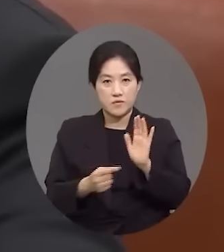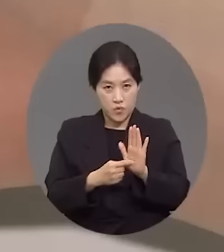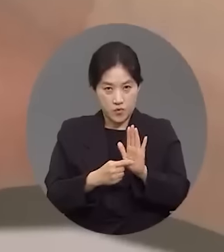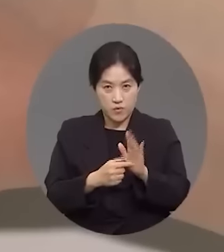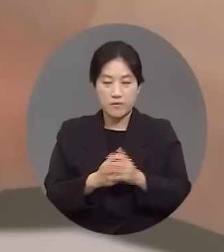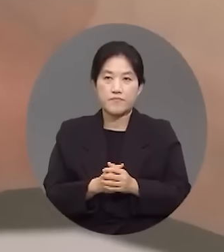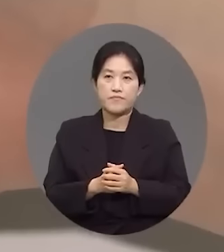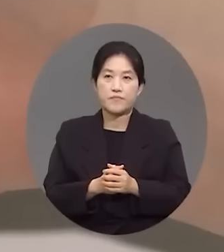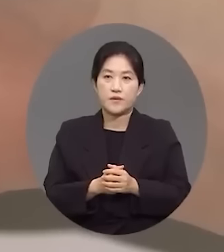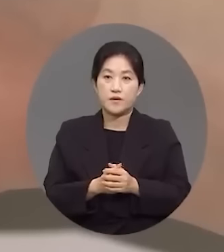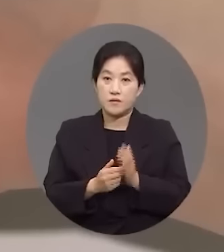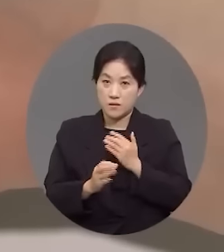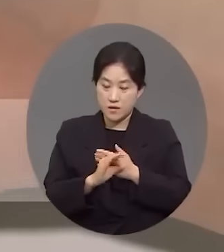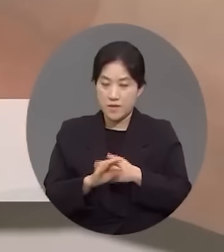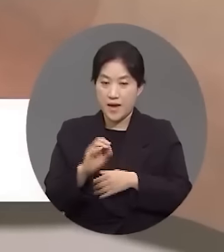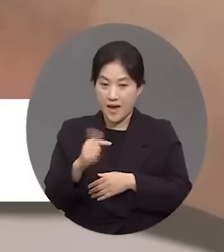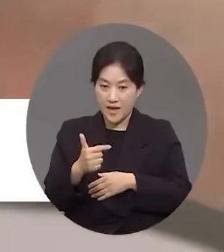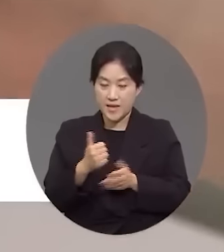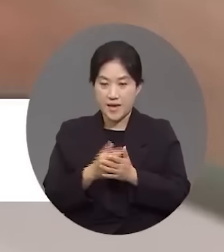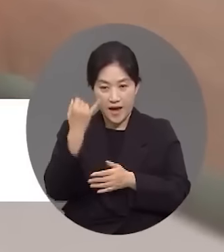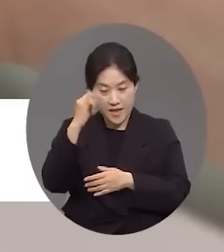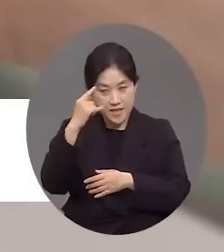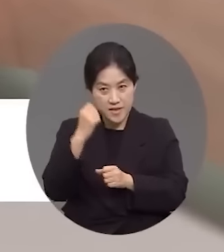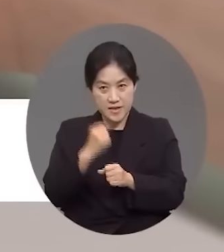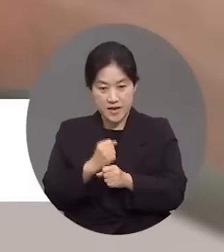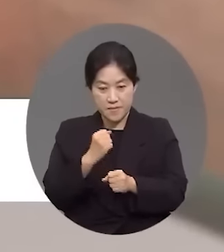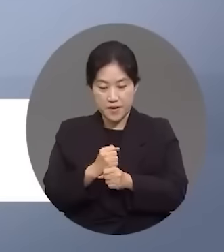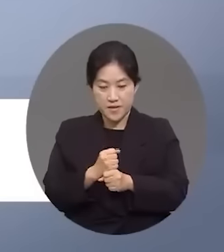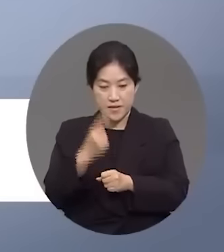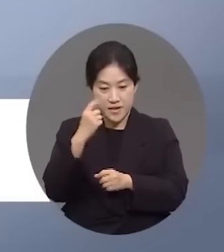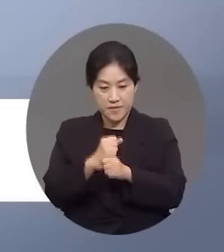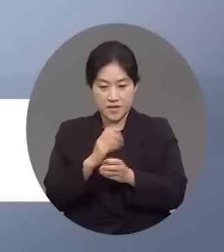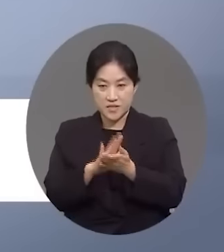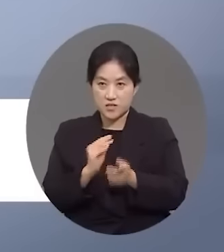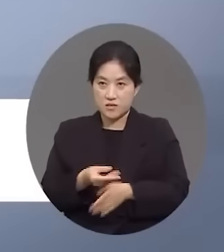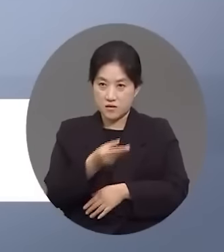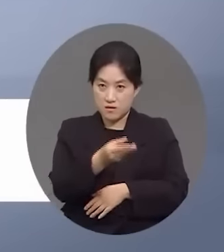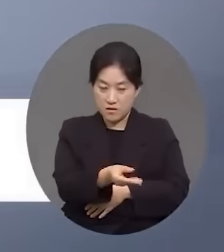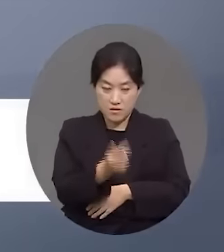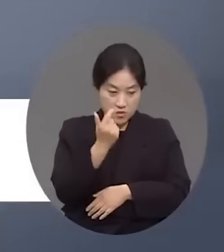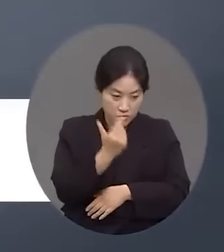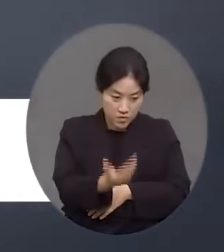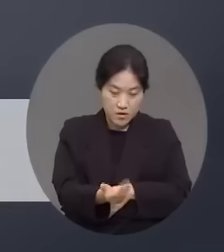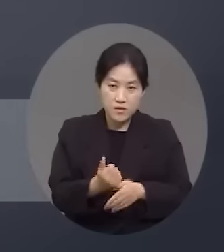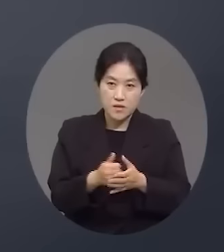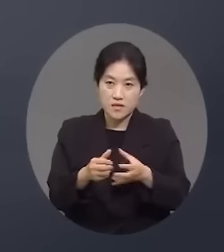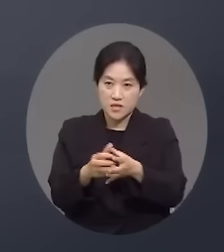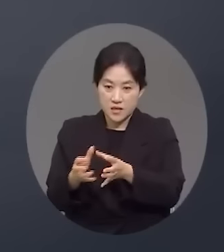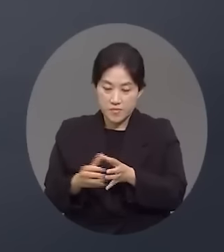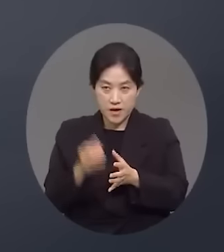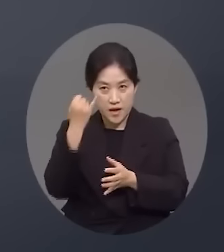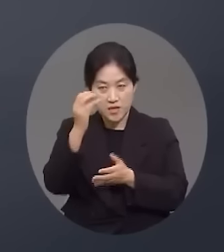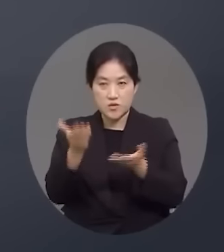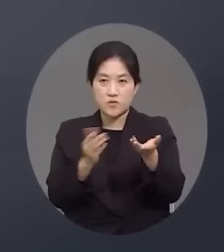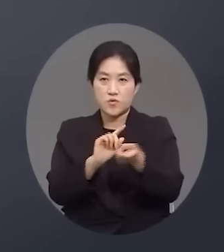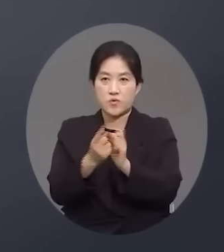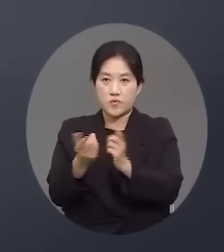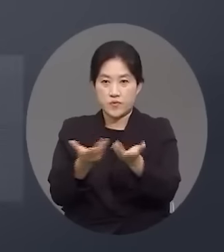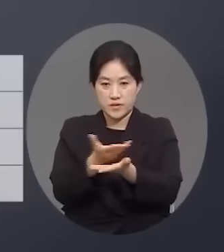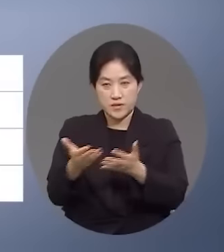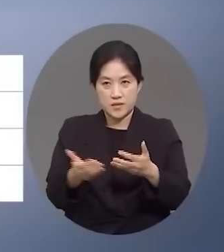해명했습니다 그렇다면 한양이 아이디어를 개발자에게 직접 전달했는지 추가 문의하자 팀원들끼리 아이디어를 서로